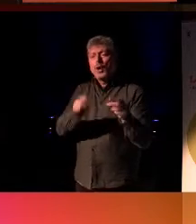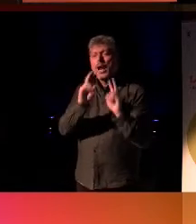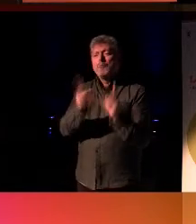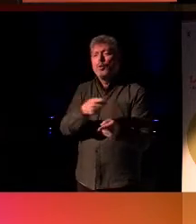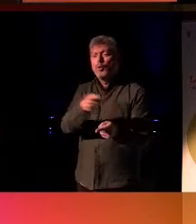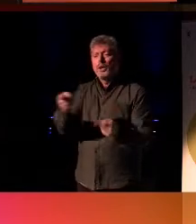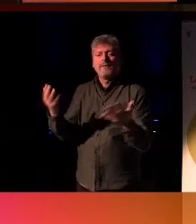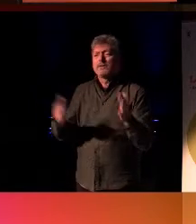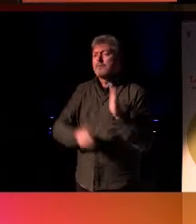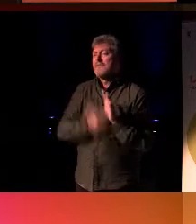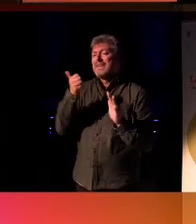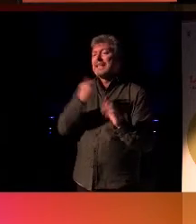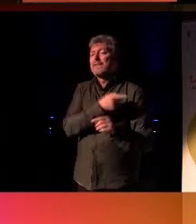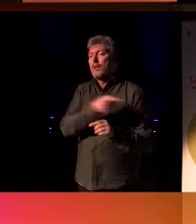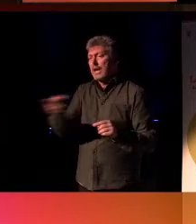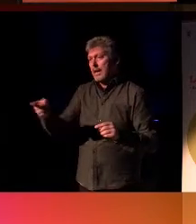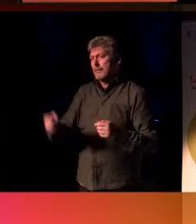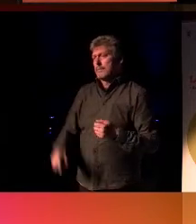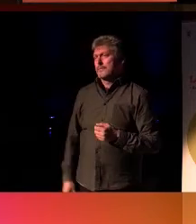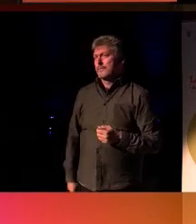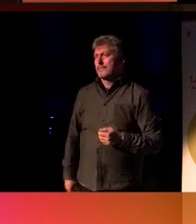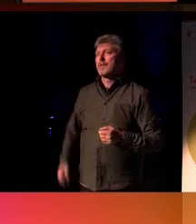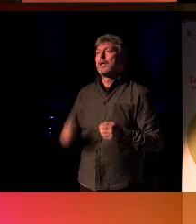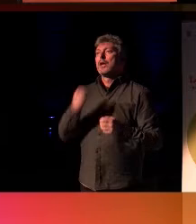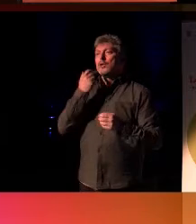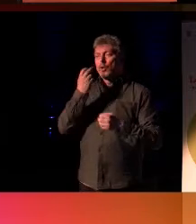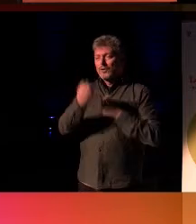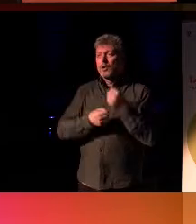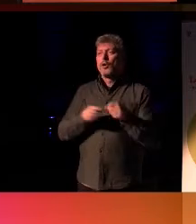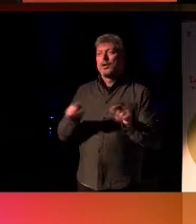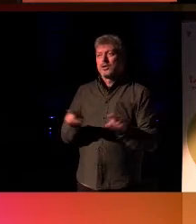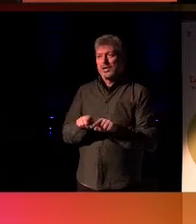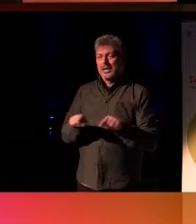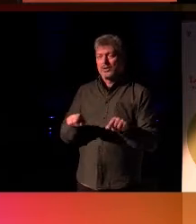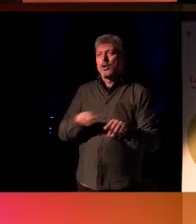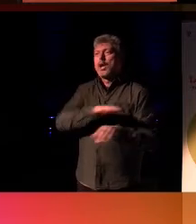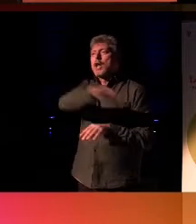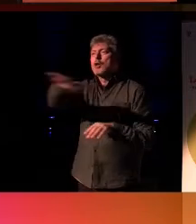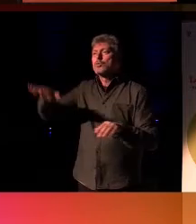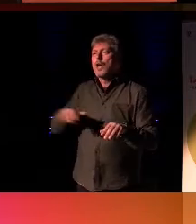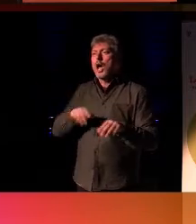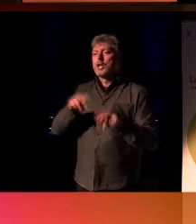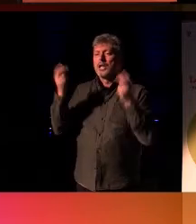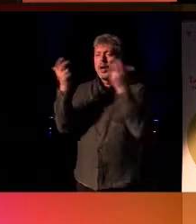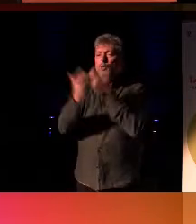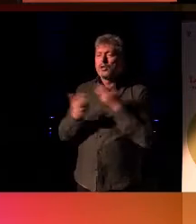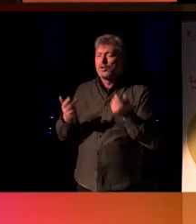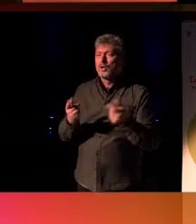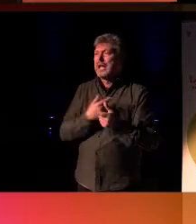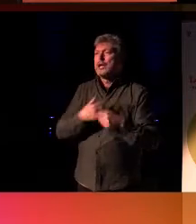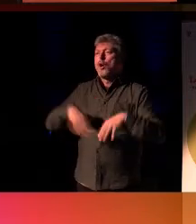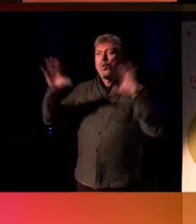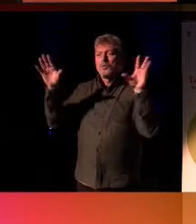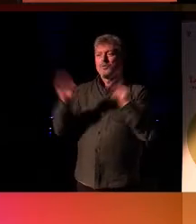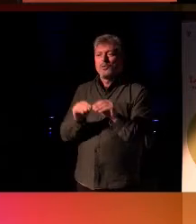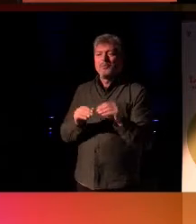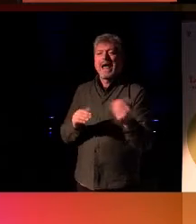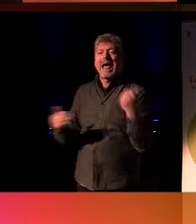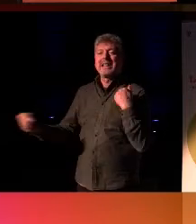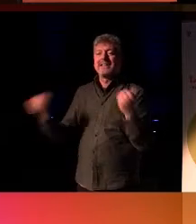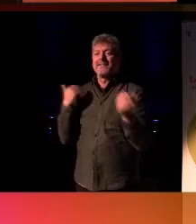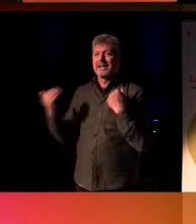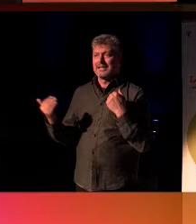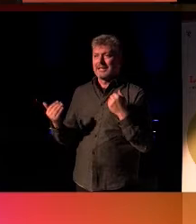viktig for dem. Når vi gjør det i nasjonale undersøkelser, eller oppsummerer for eksempel henvendelsene som kommer